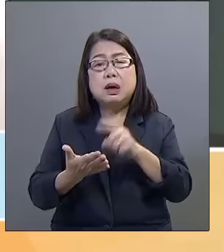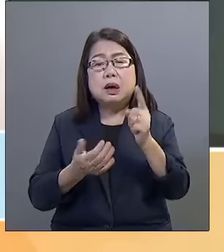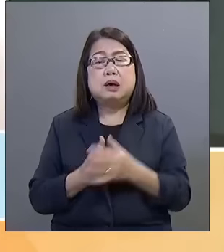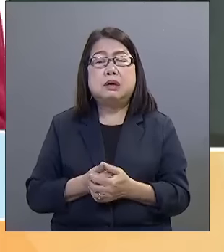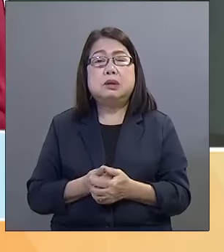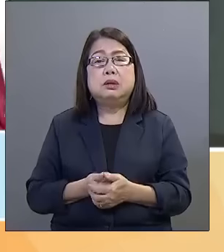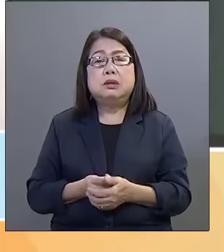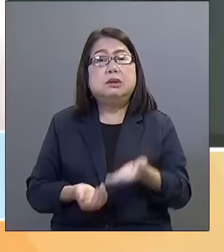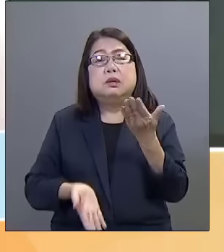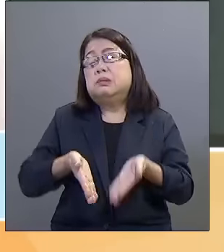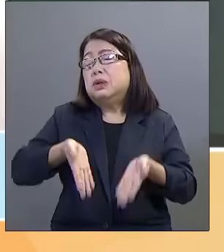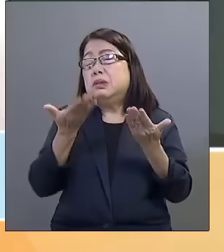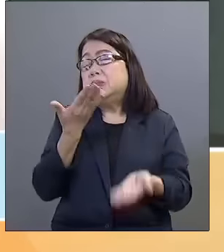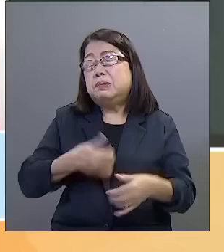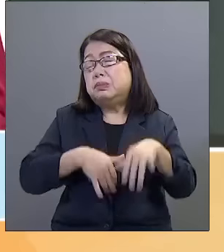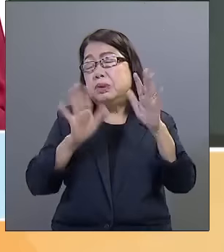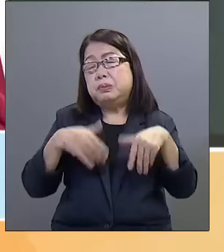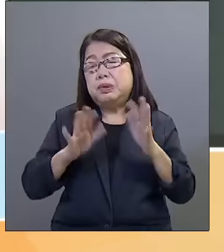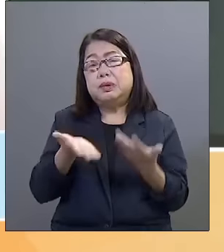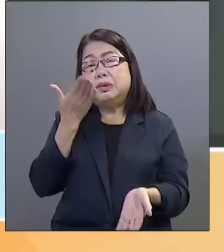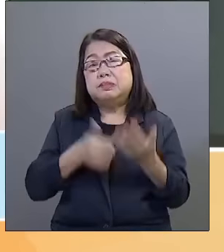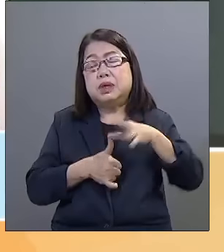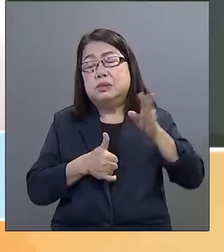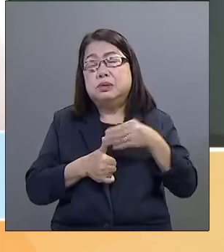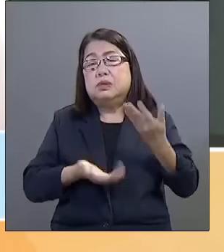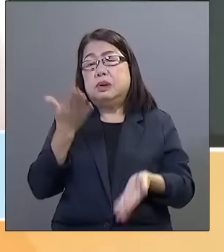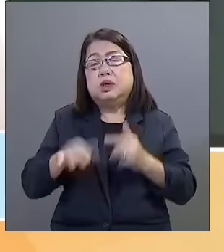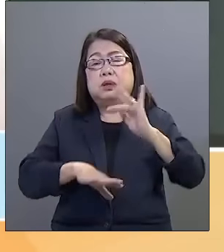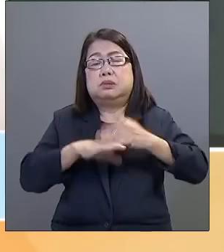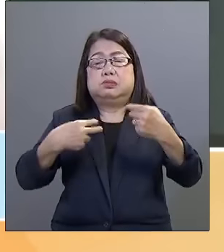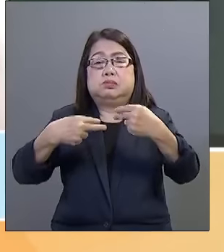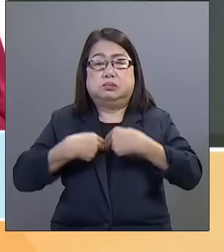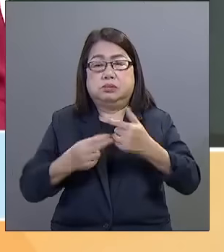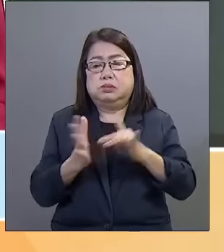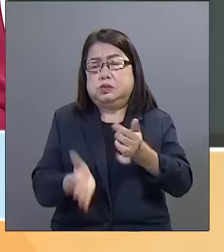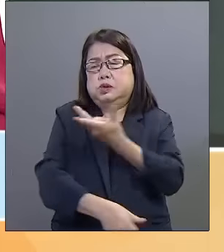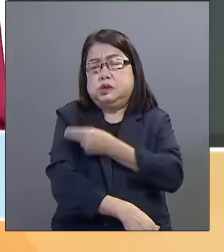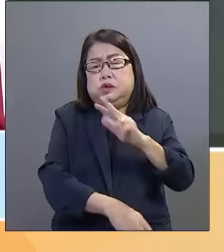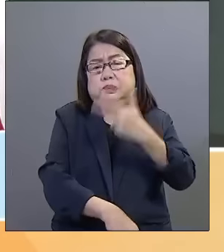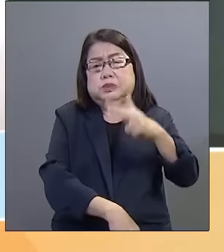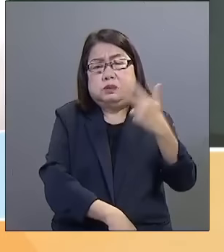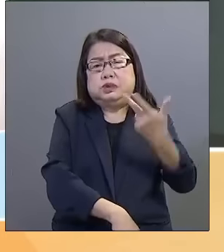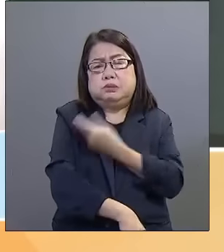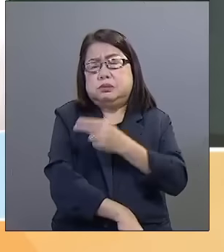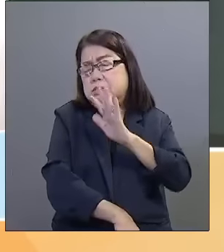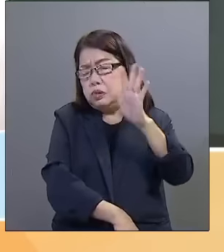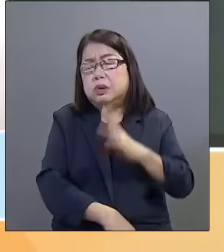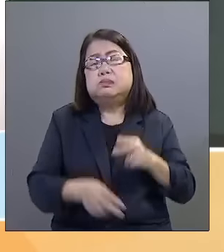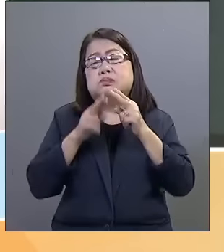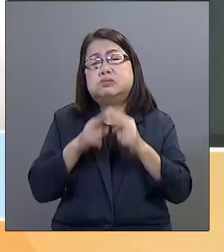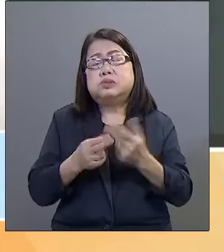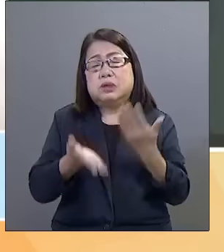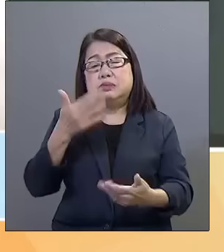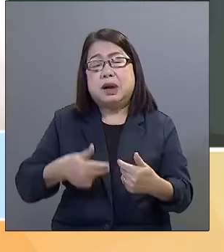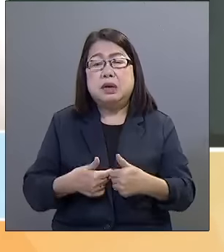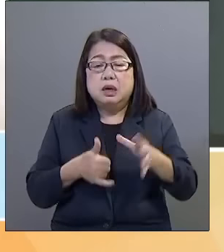ให้ร่างกายติดไปเลยสร้างภูมิคุ้มกันตามธรรมชาติค่ะวัคซีนไม่ต้องฉีดแล้วเพราะว่ามาฉีดอะไรกันทุก 3-4 เดือนนะคะคุณหมอคะ